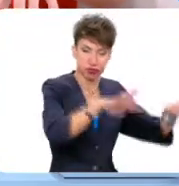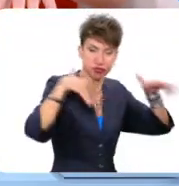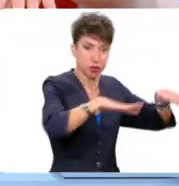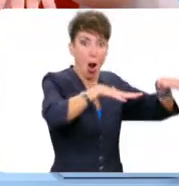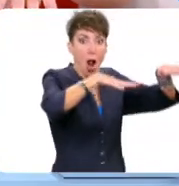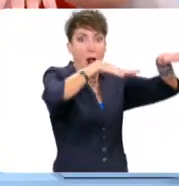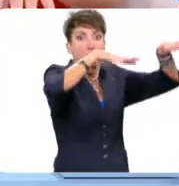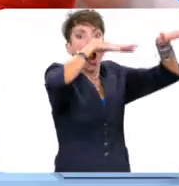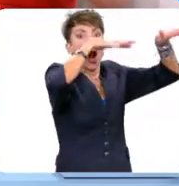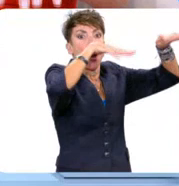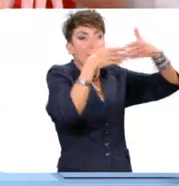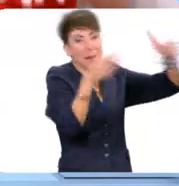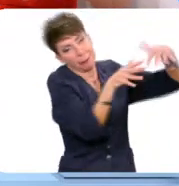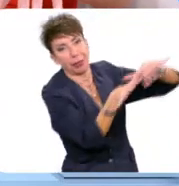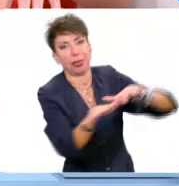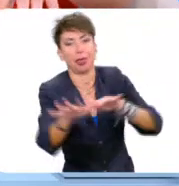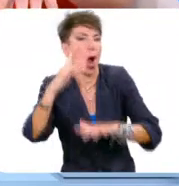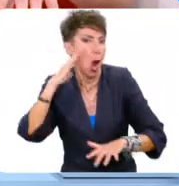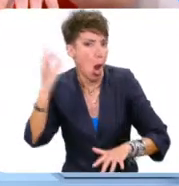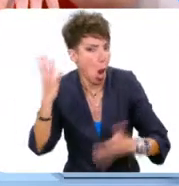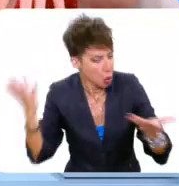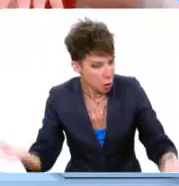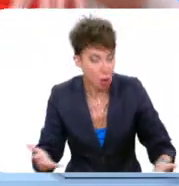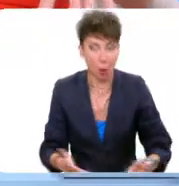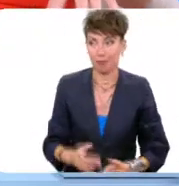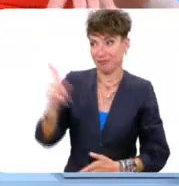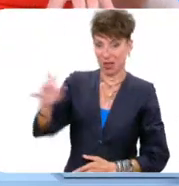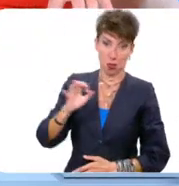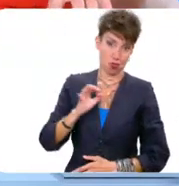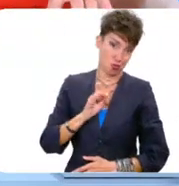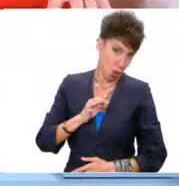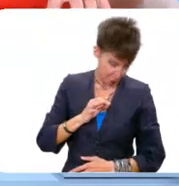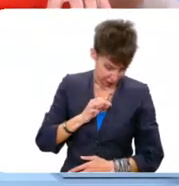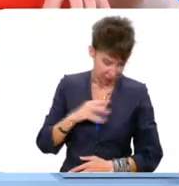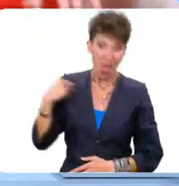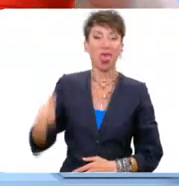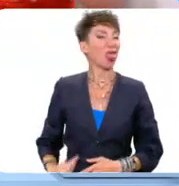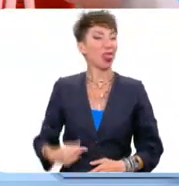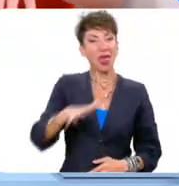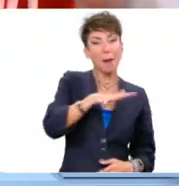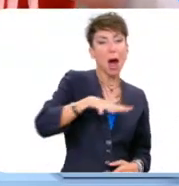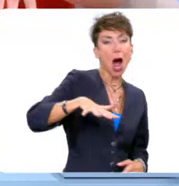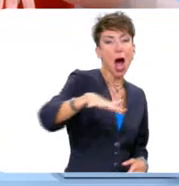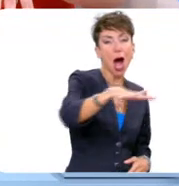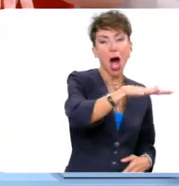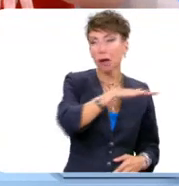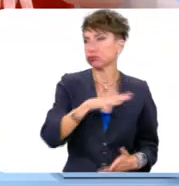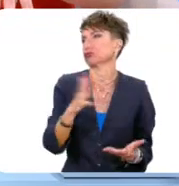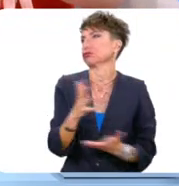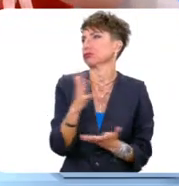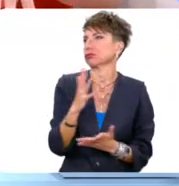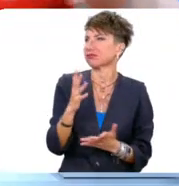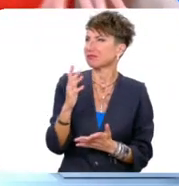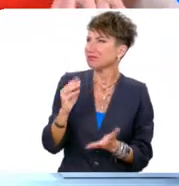είπατε ότι είσαστε σε συνεννόηση με τον δήμαρχο της περιοχής ε μπορείτε να μου